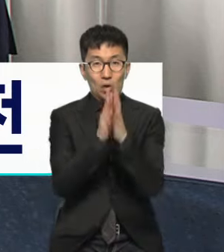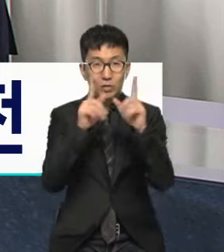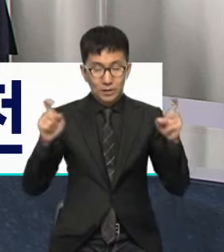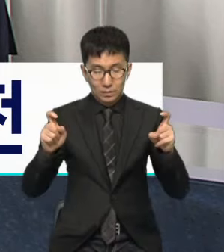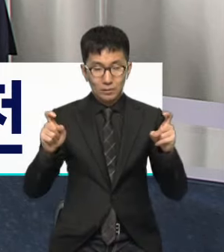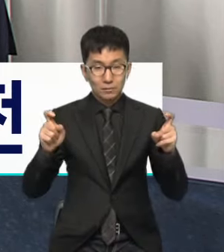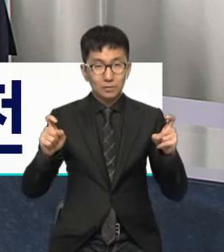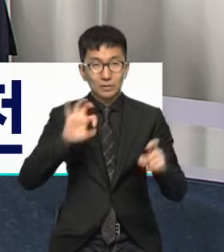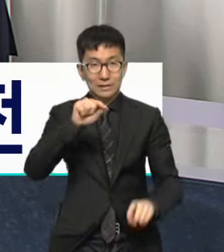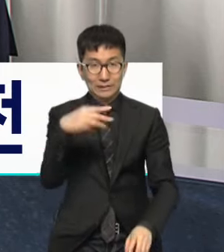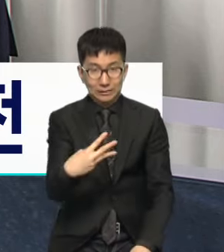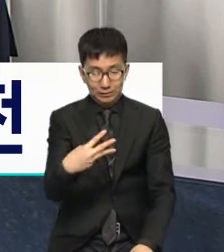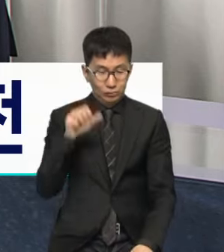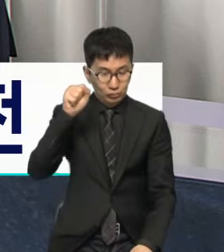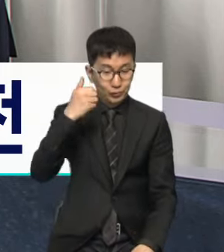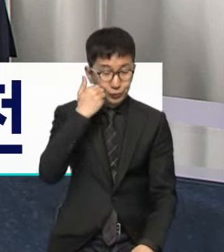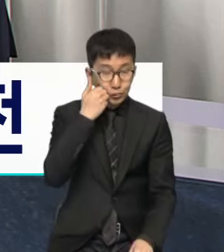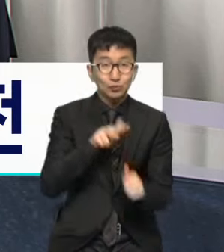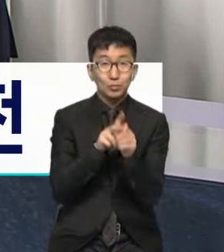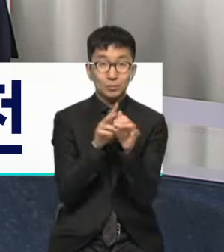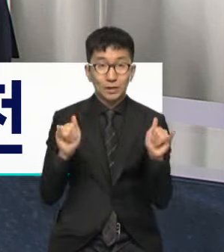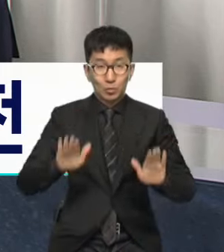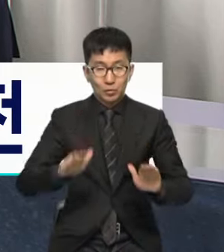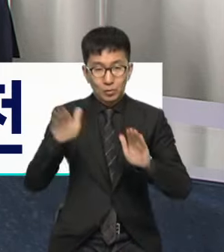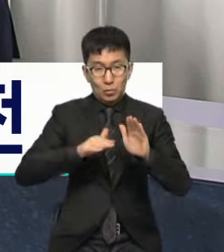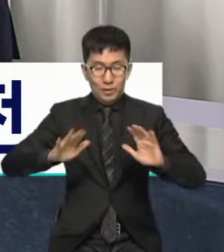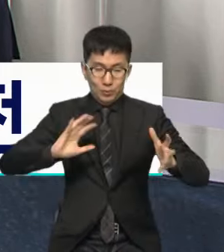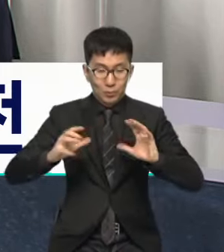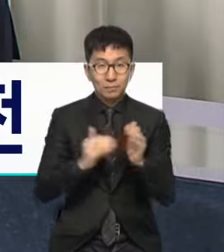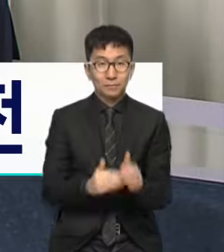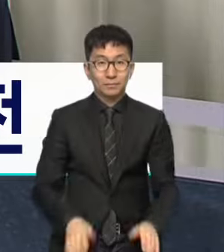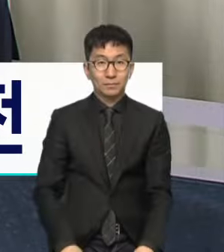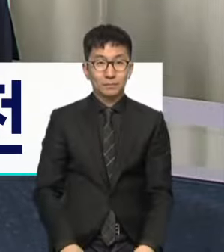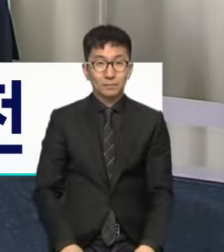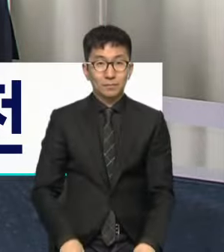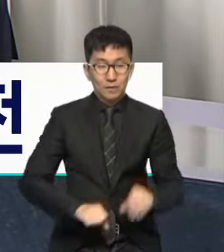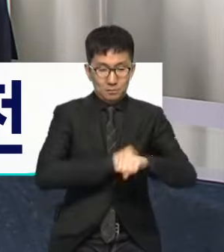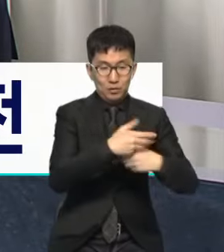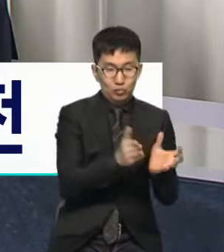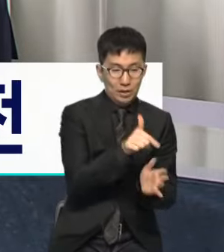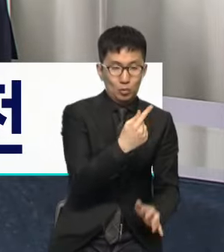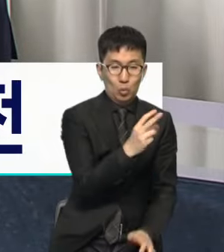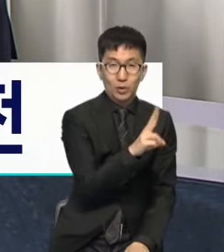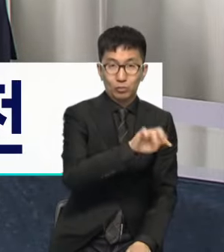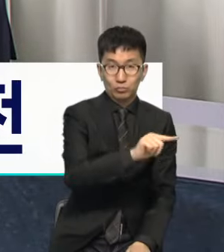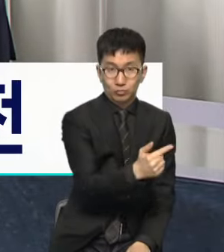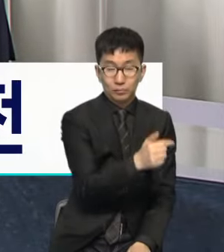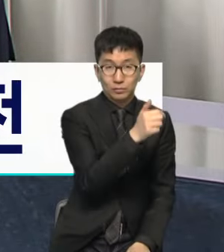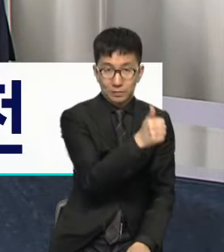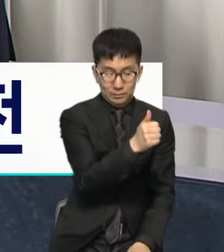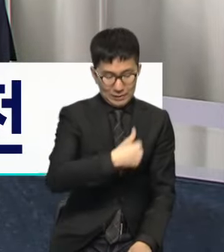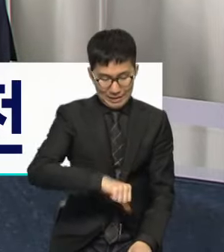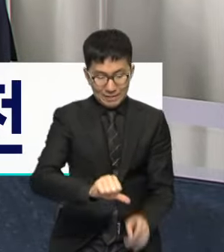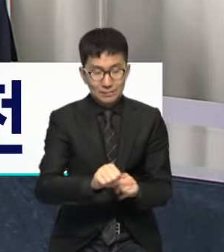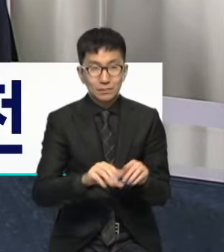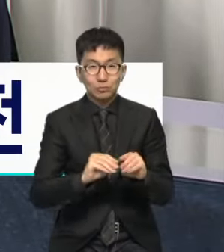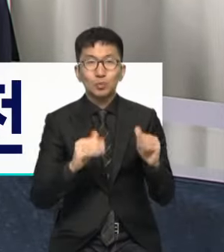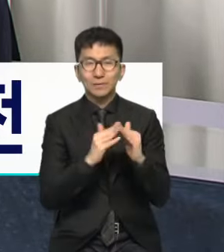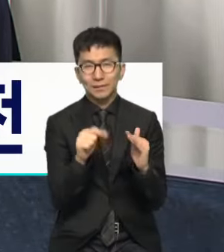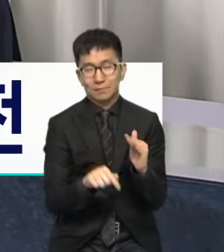경기 화성 을에 출마한 후보들이 오늘 공개 토론을 벌였습니다. 민주당 공영훈 후보자 자녀의 부동산